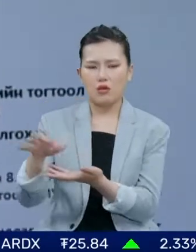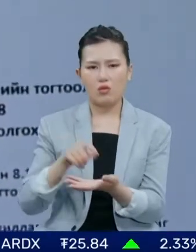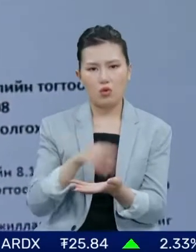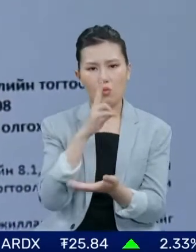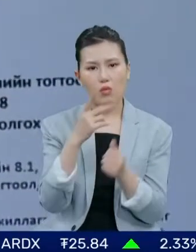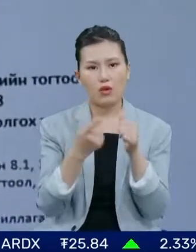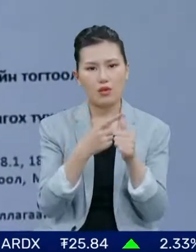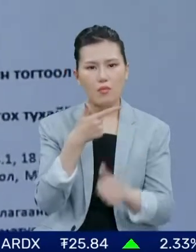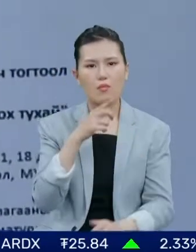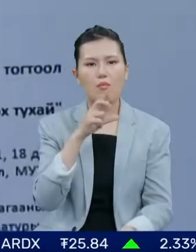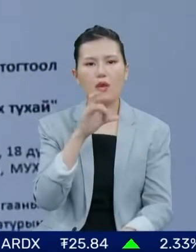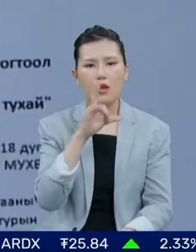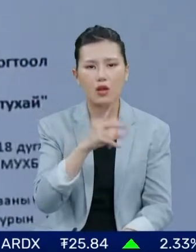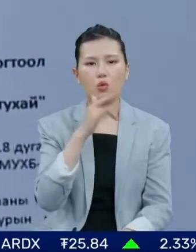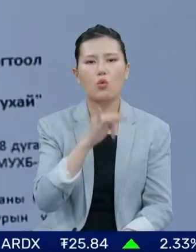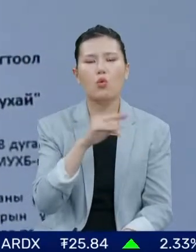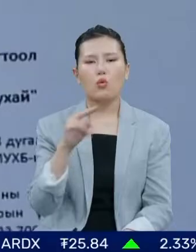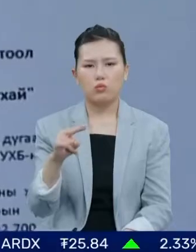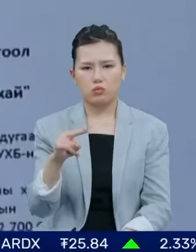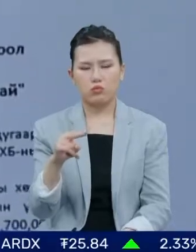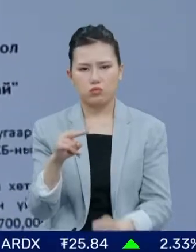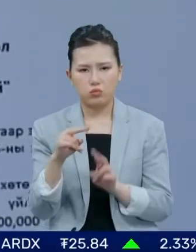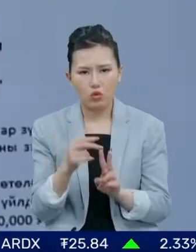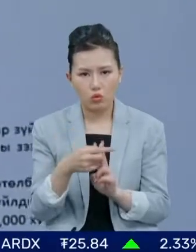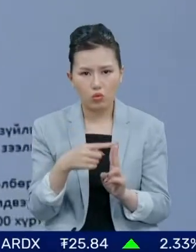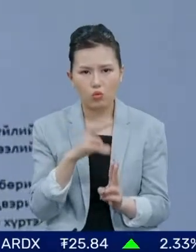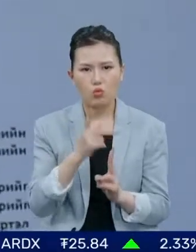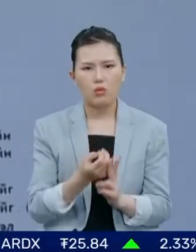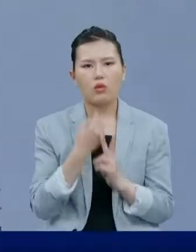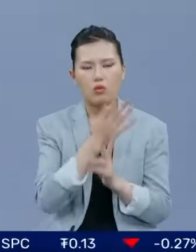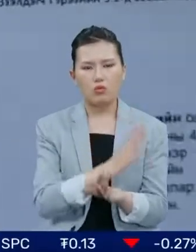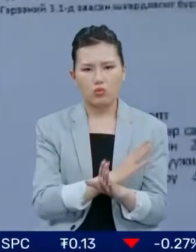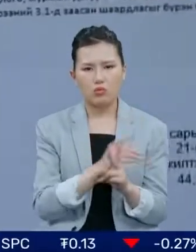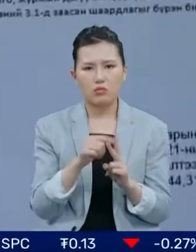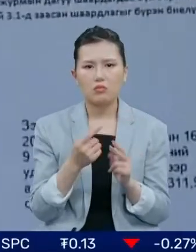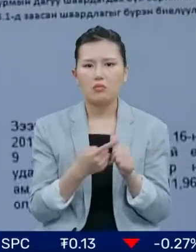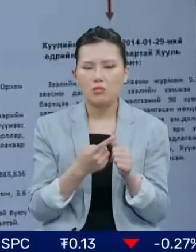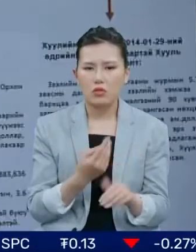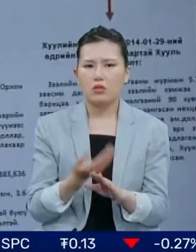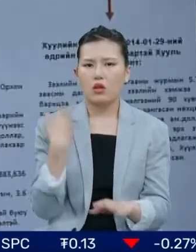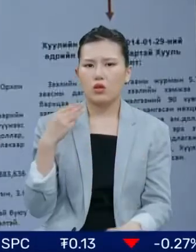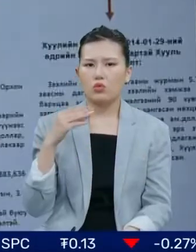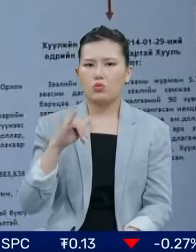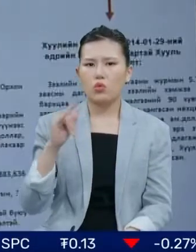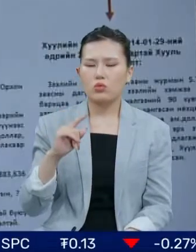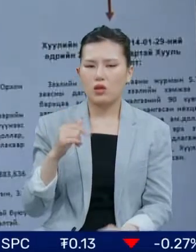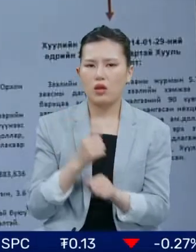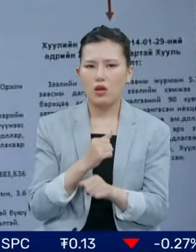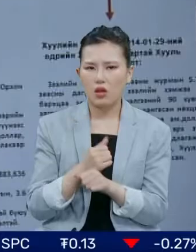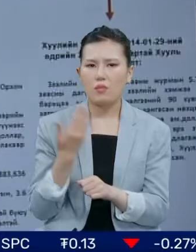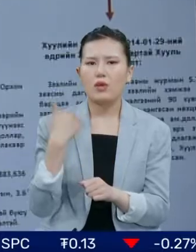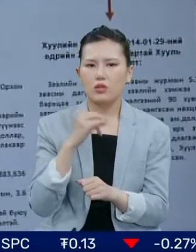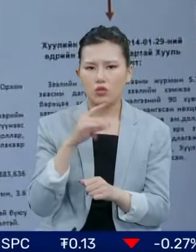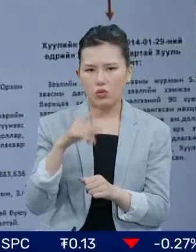холбогдсон шүүхтгчид эцсийн үгээ хэллээ. Тэдний дунд тухайн үед хөгжлийн банкны төлөөлөл удирдах зөвлөлийн гишүүнээр ажиллаж байсан Зодогийн Монгол банкны